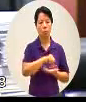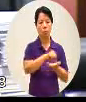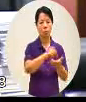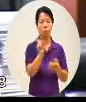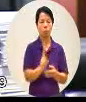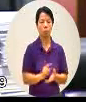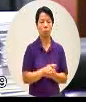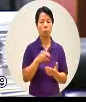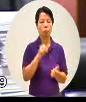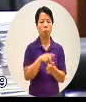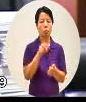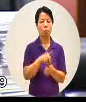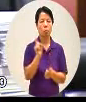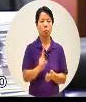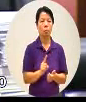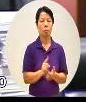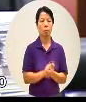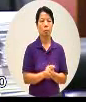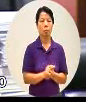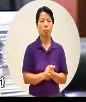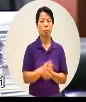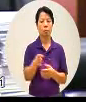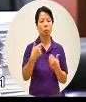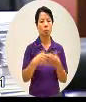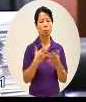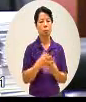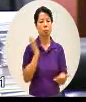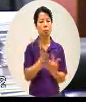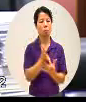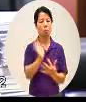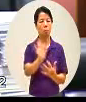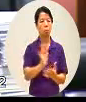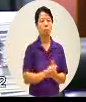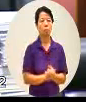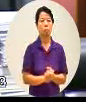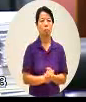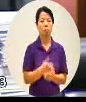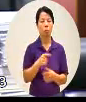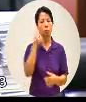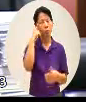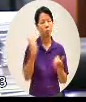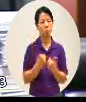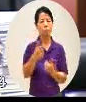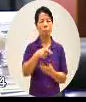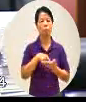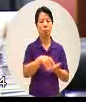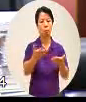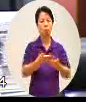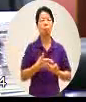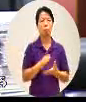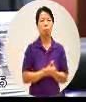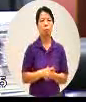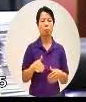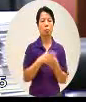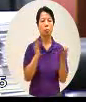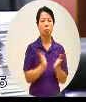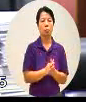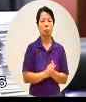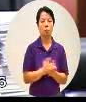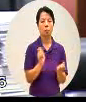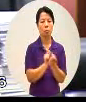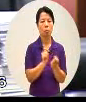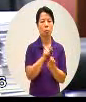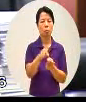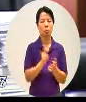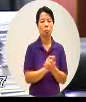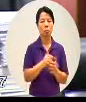咧饲啥。你不需要来给我征收，我根本就是反对你征收，而且全部附近的邻近的